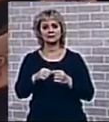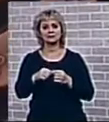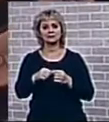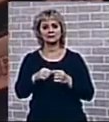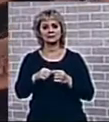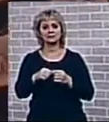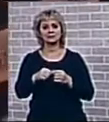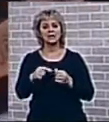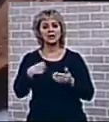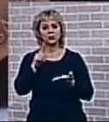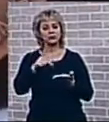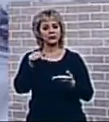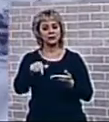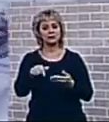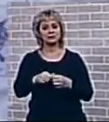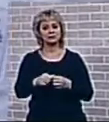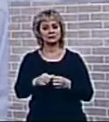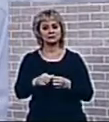Я уверена.